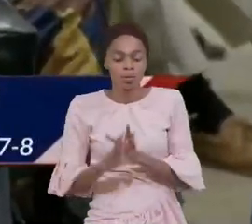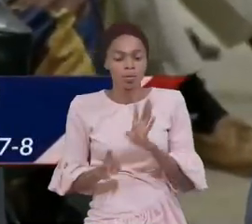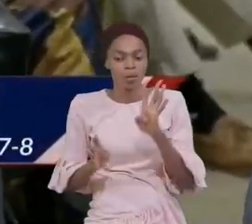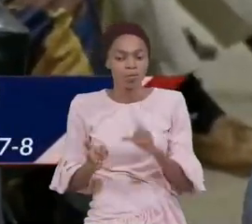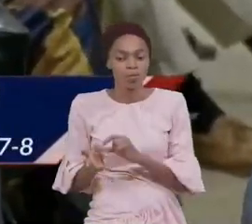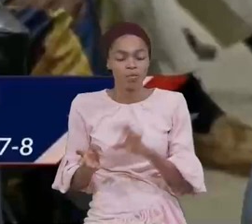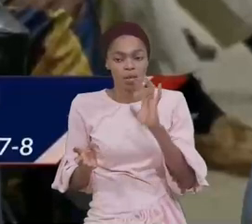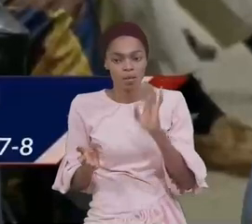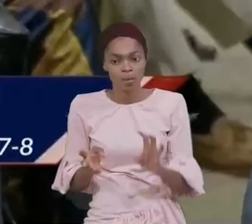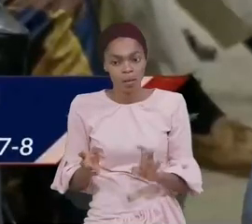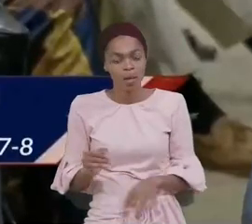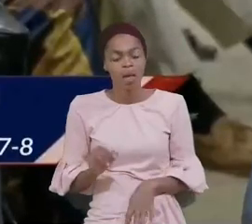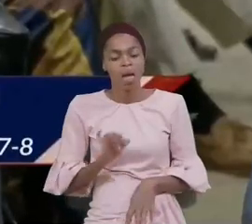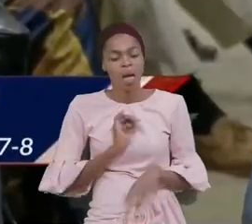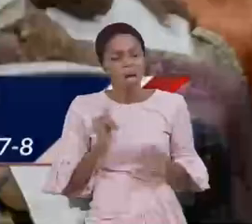Timothée,